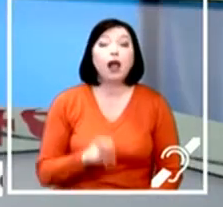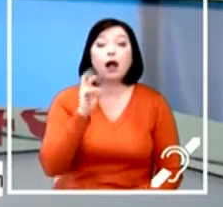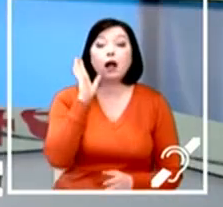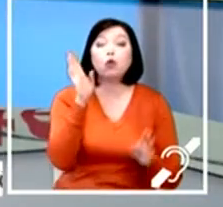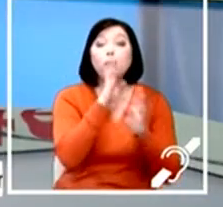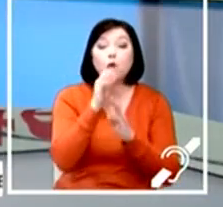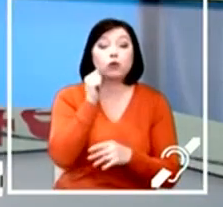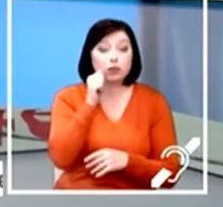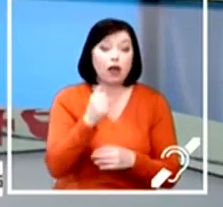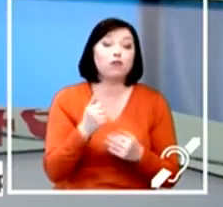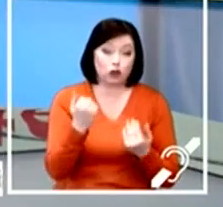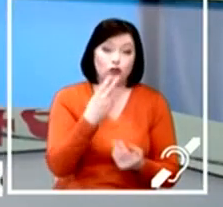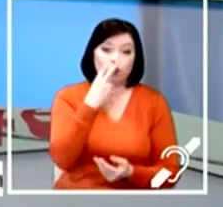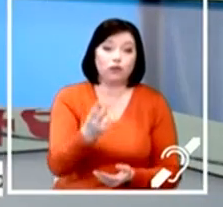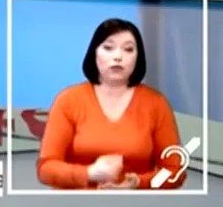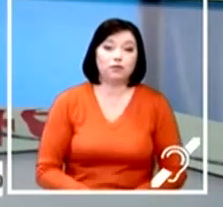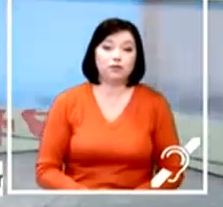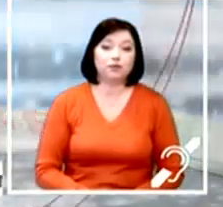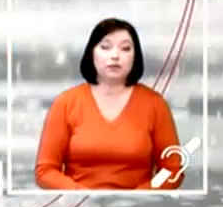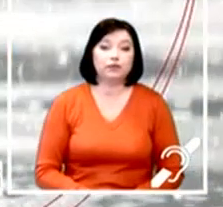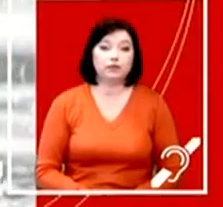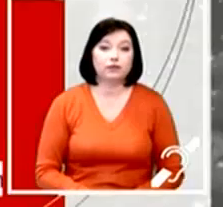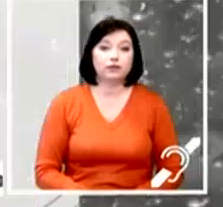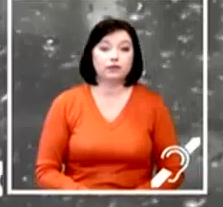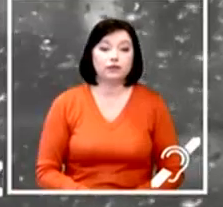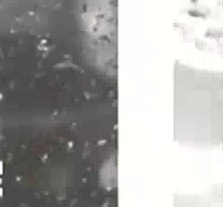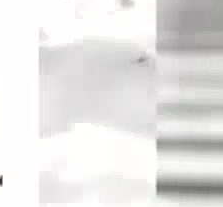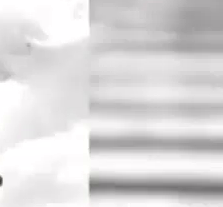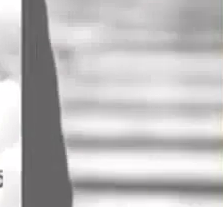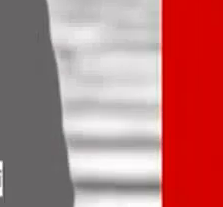Cum va fi vremea mâine, aflăm chiar acum de la Meteo.